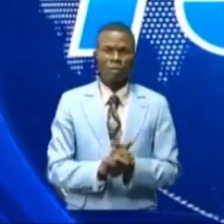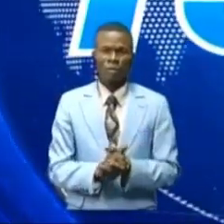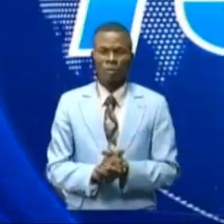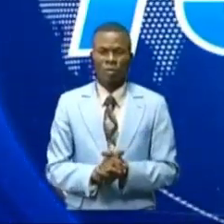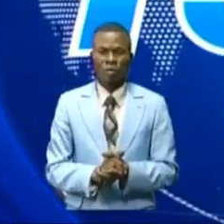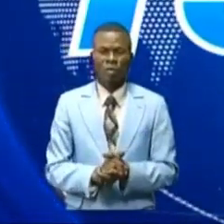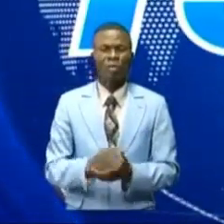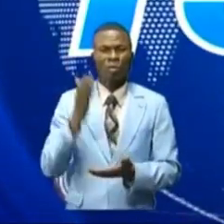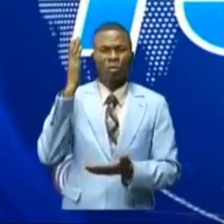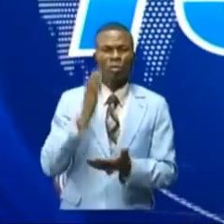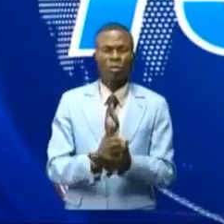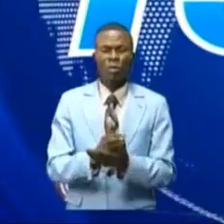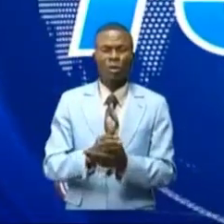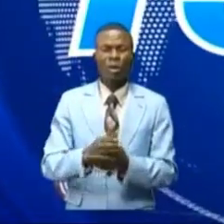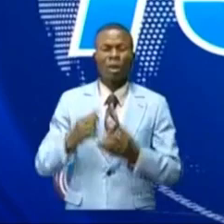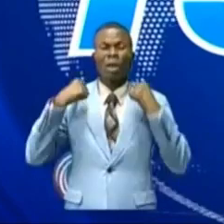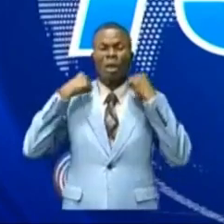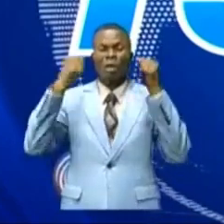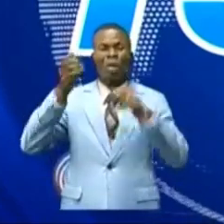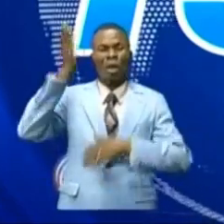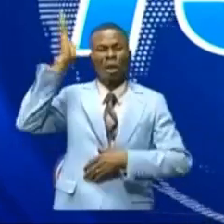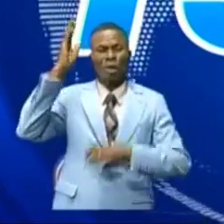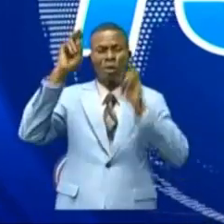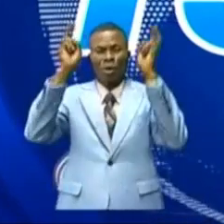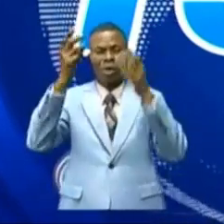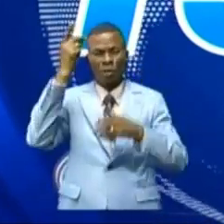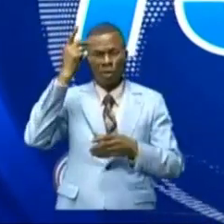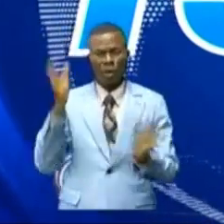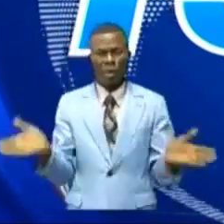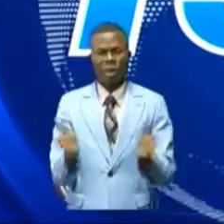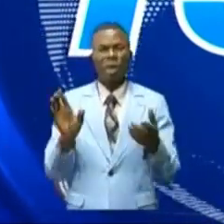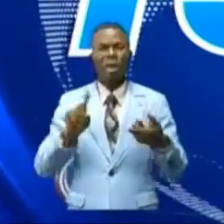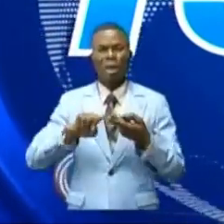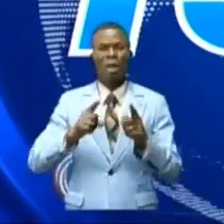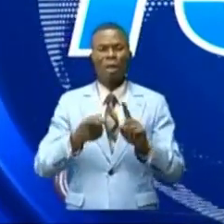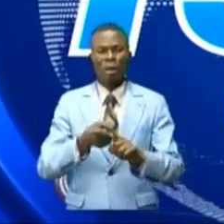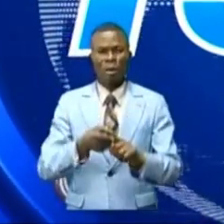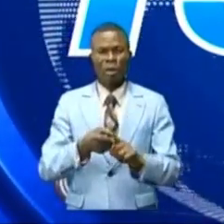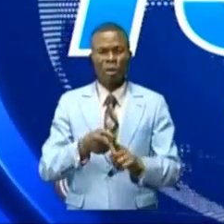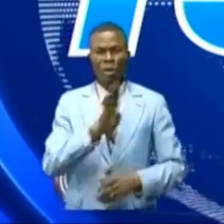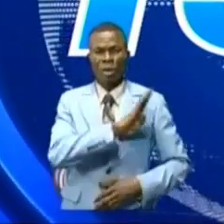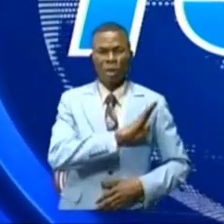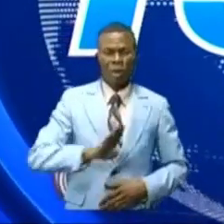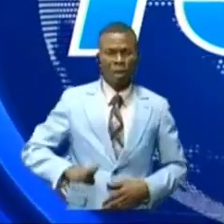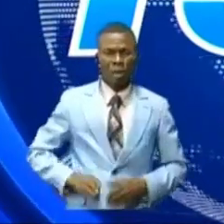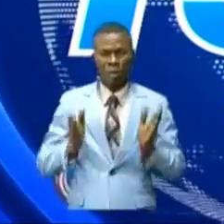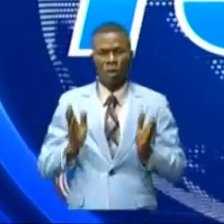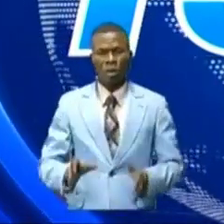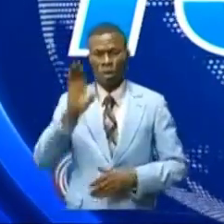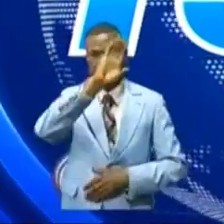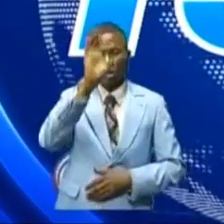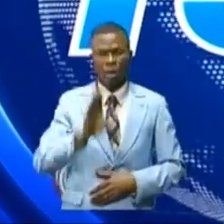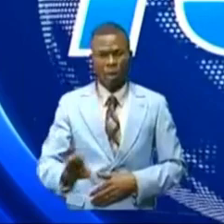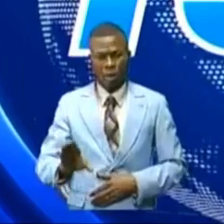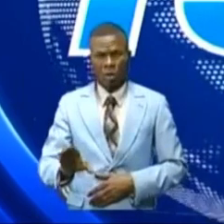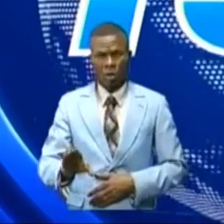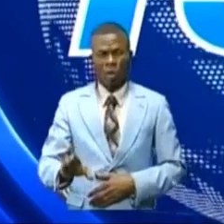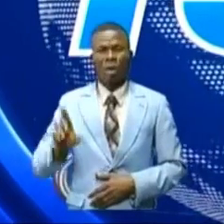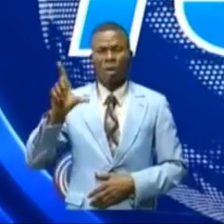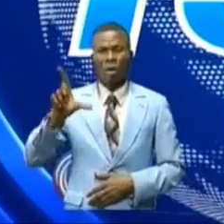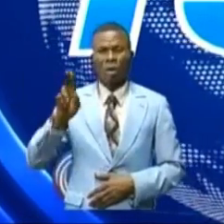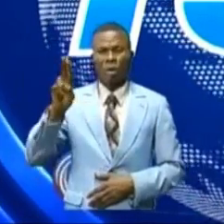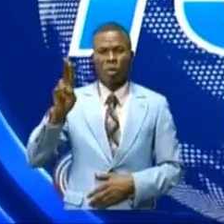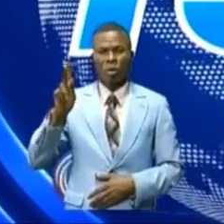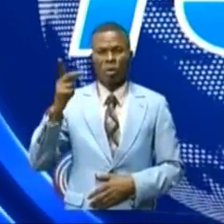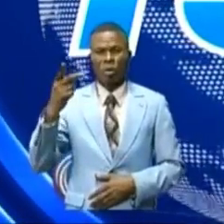Comment éradiquer le banditisme urbain et renforcer la collaboration entre les bourgmestres des communes du district de Lukunga et